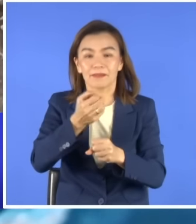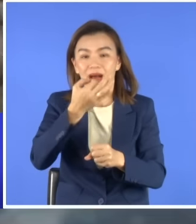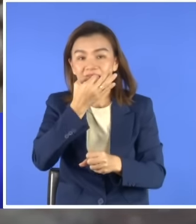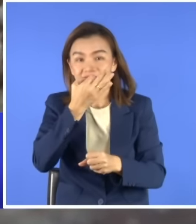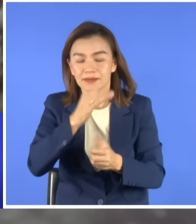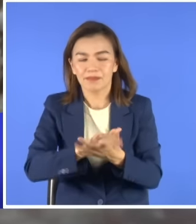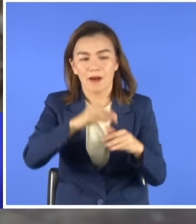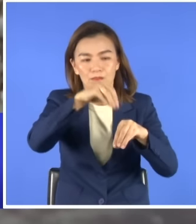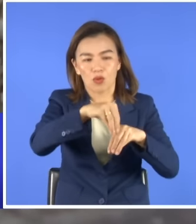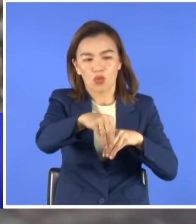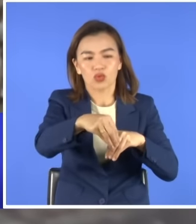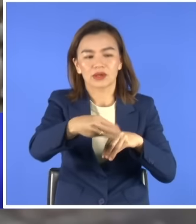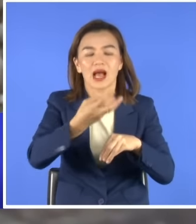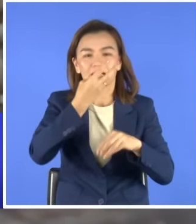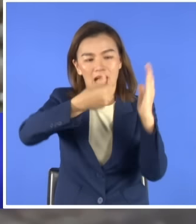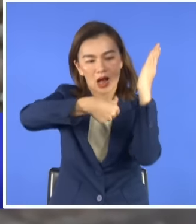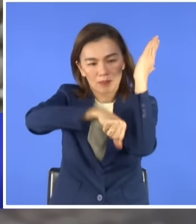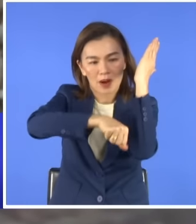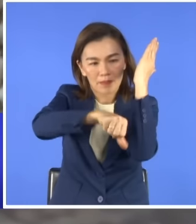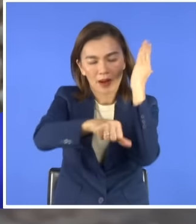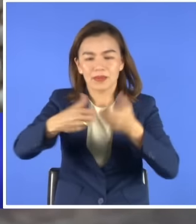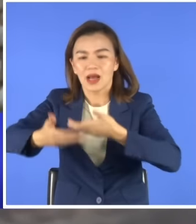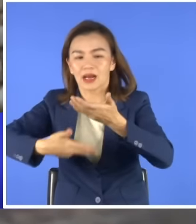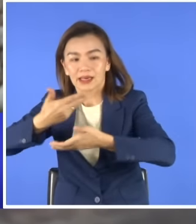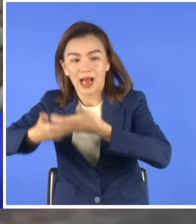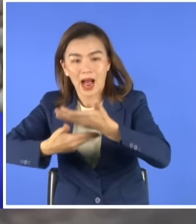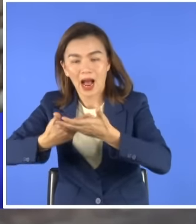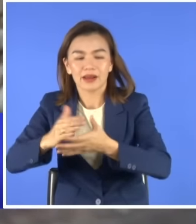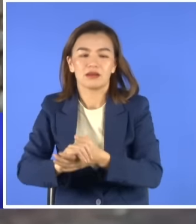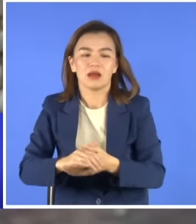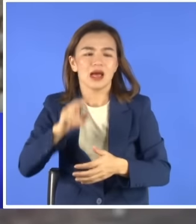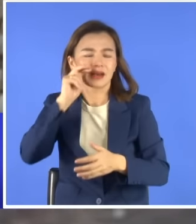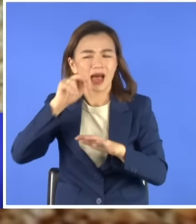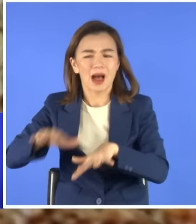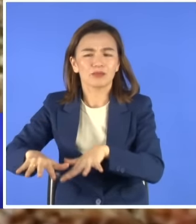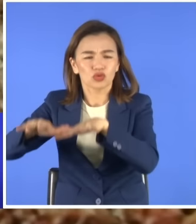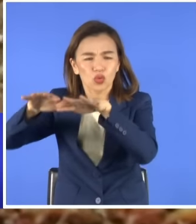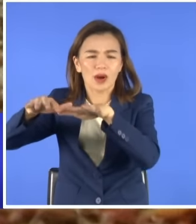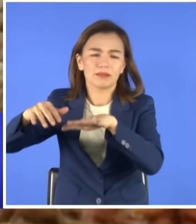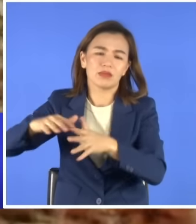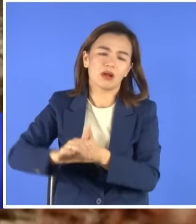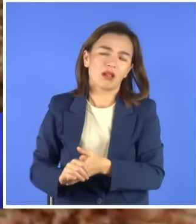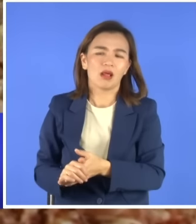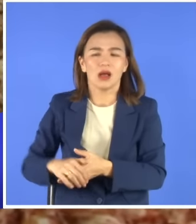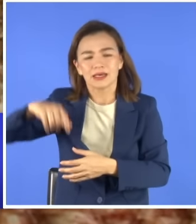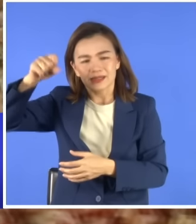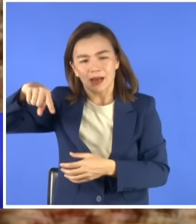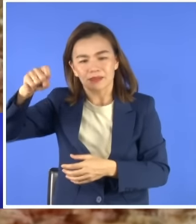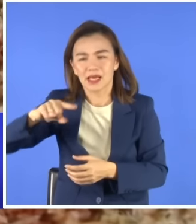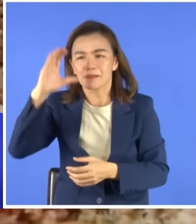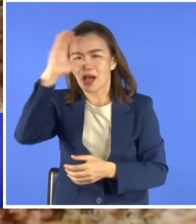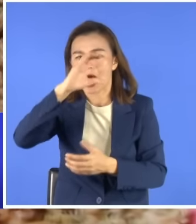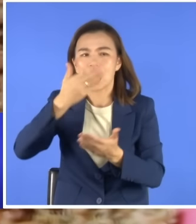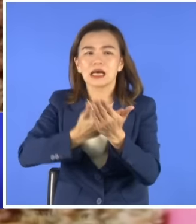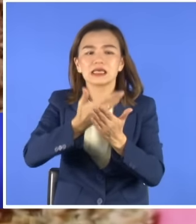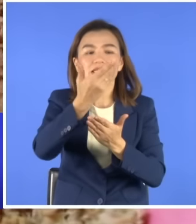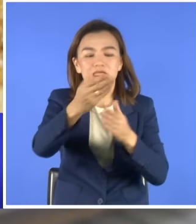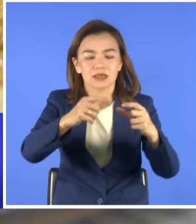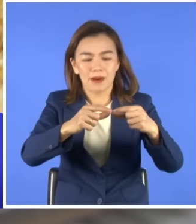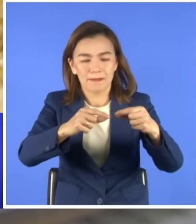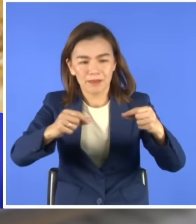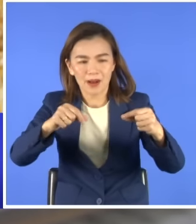ทำกับข้าวขายตามตลาดหลังจากที่นาเนี่ยมันถูกน้ำท่วมซ้ำซากก็ต้องคอยปั่นจักรยานไปตระเวนหาซื้อแมงดานามาเป็นวัตถุดิบ